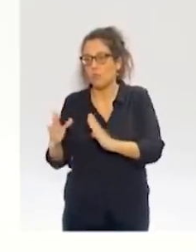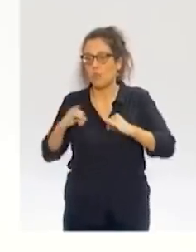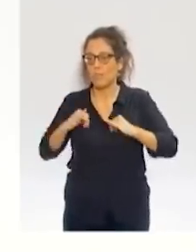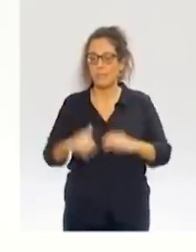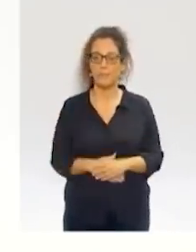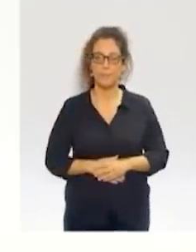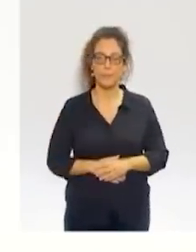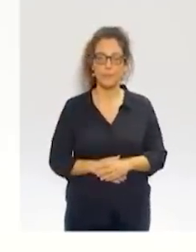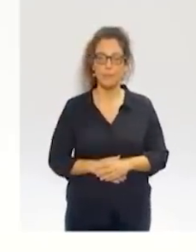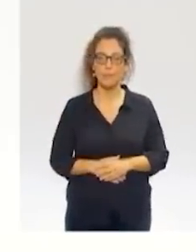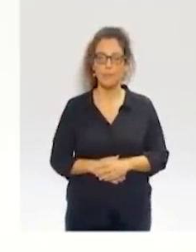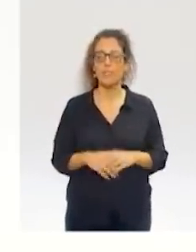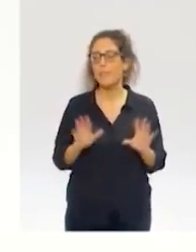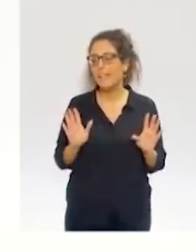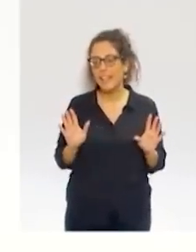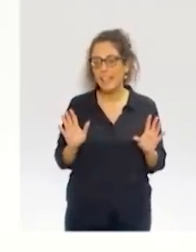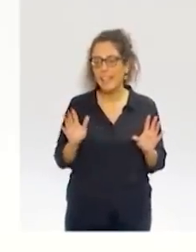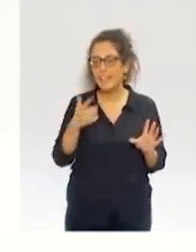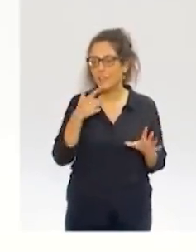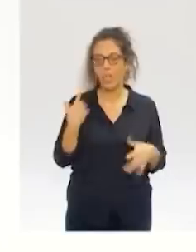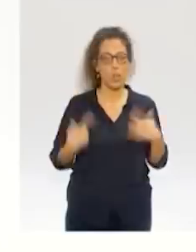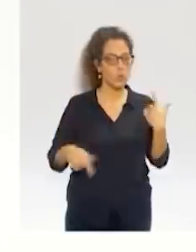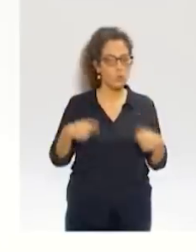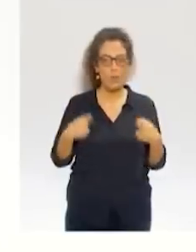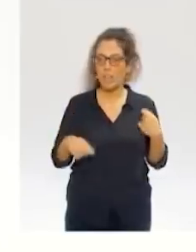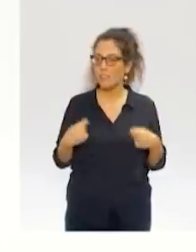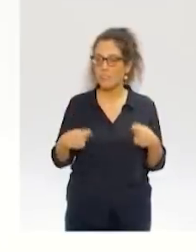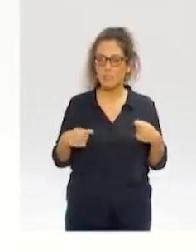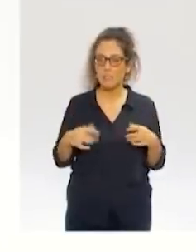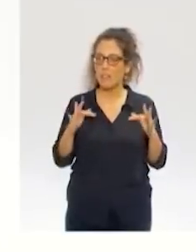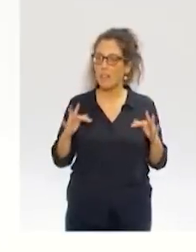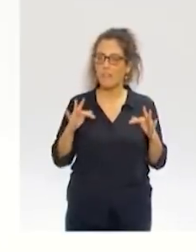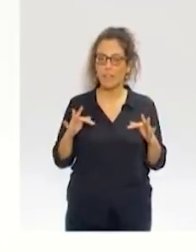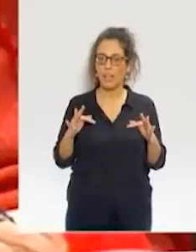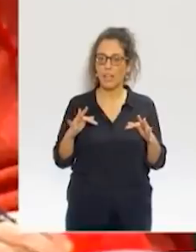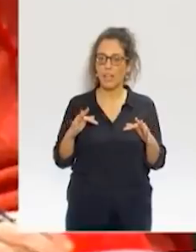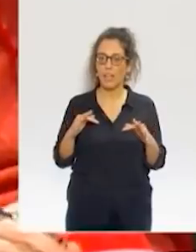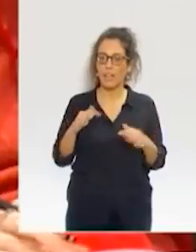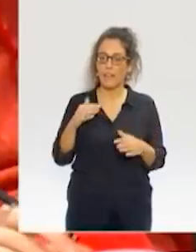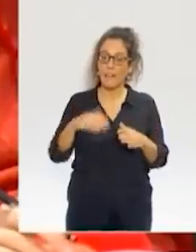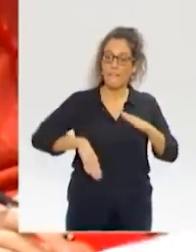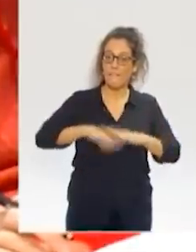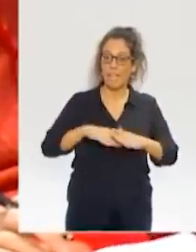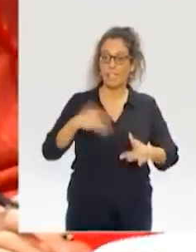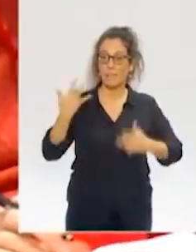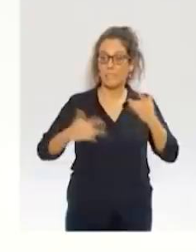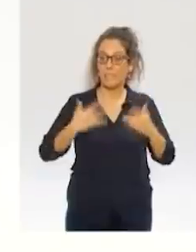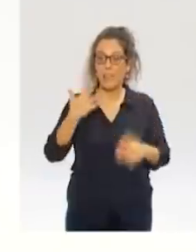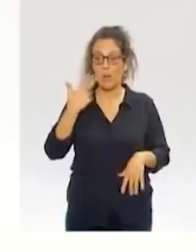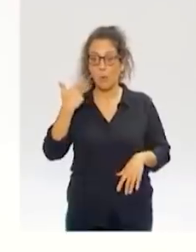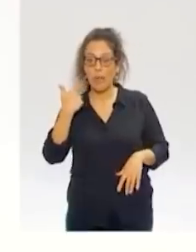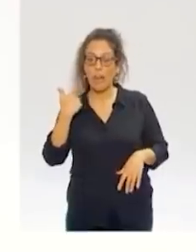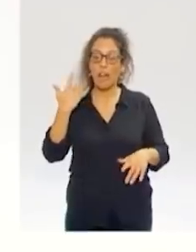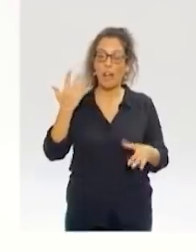chez soi. Mais il n'y a pas de souplesse sur l'heure de fermeture, l'heure de fin du spectacle, opéra,